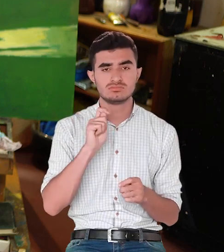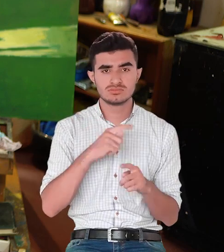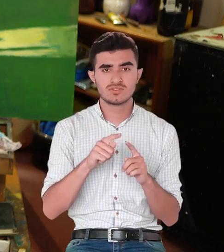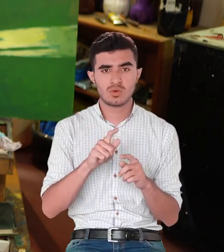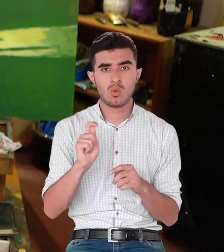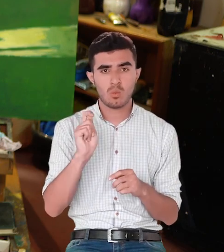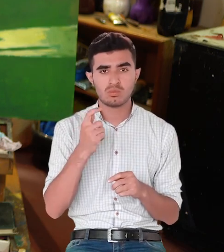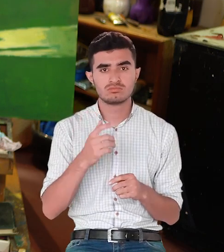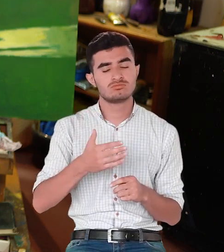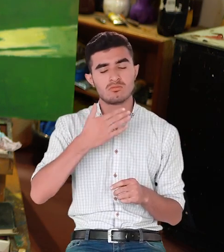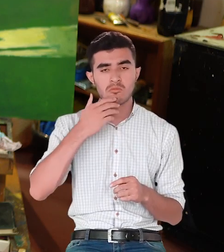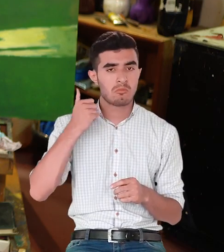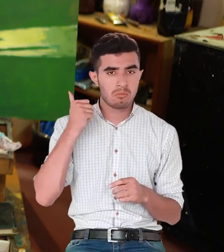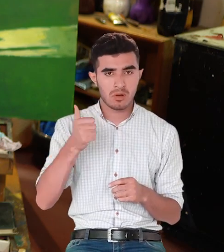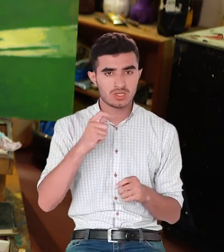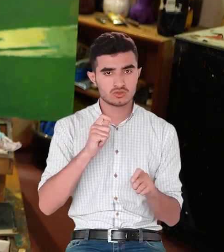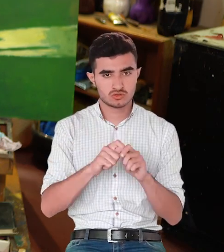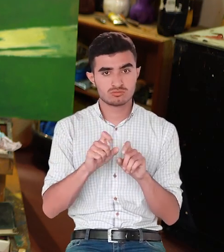موبائل انجینئرنگ